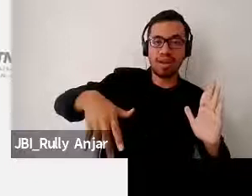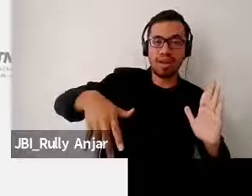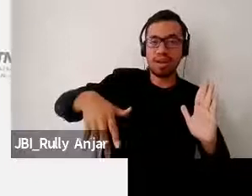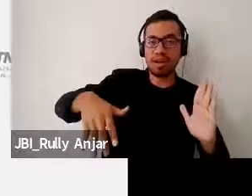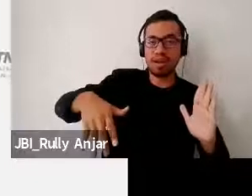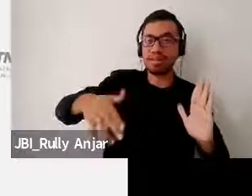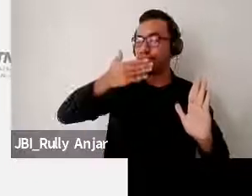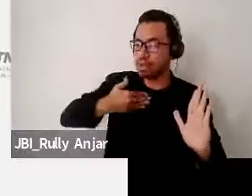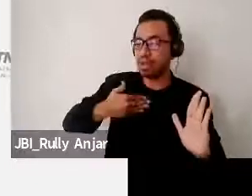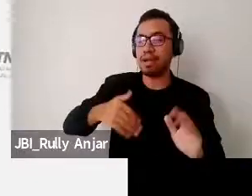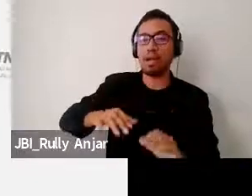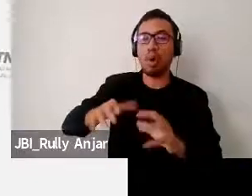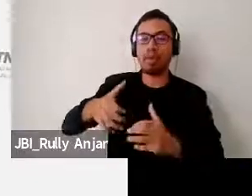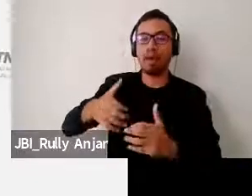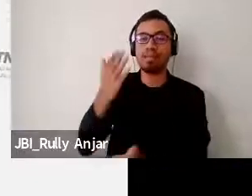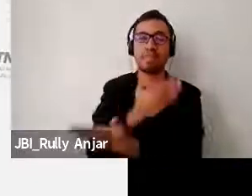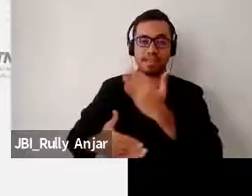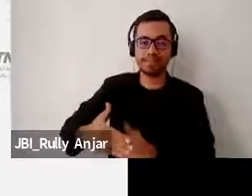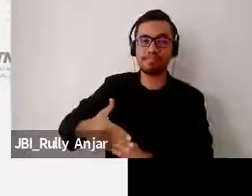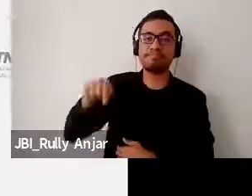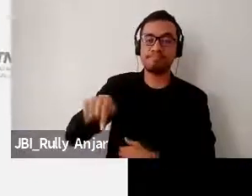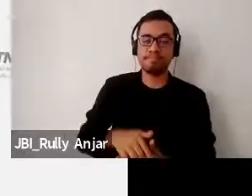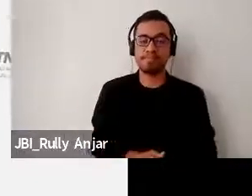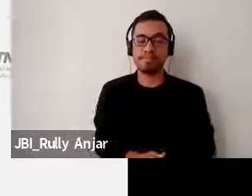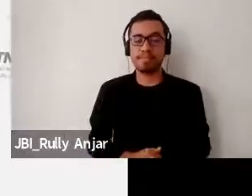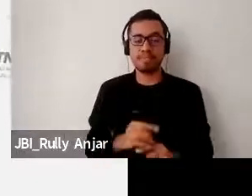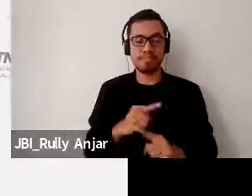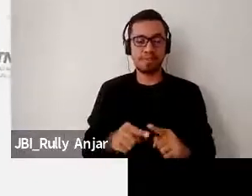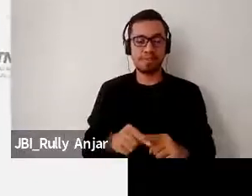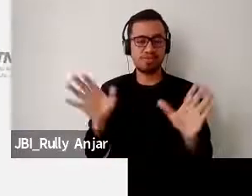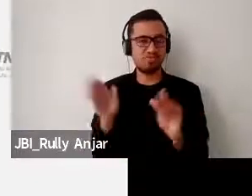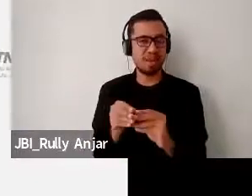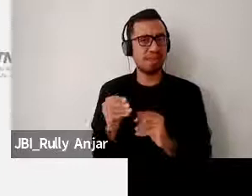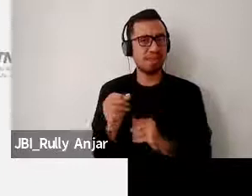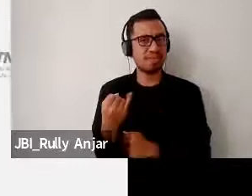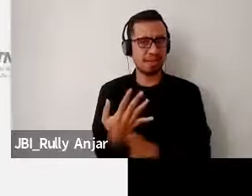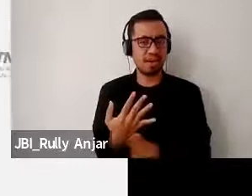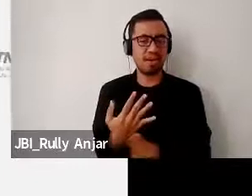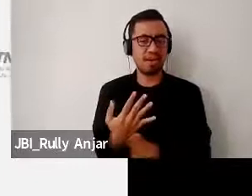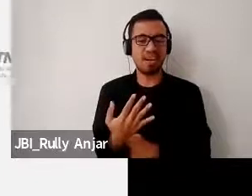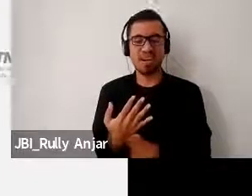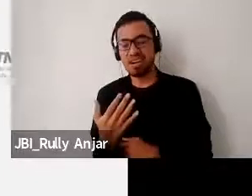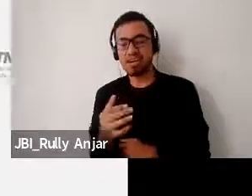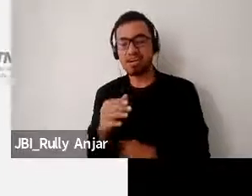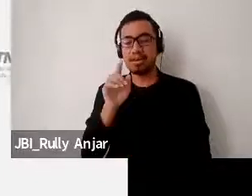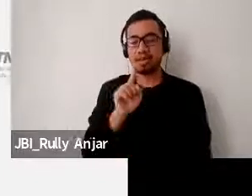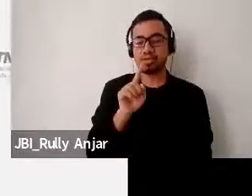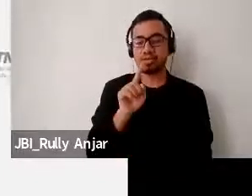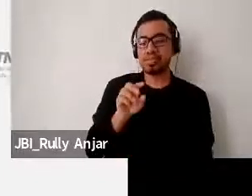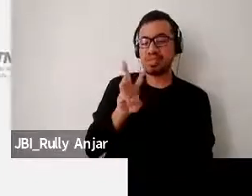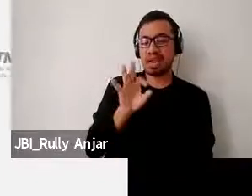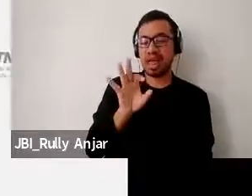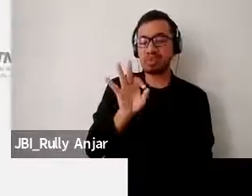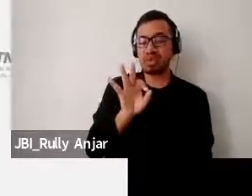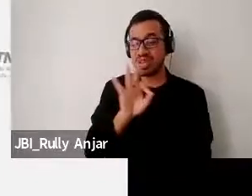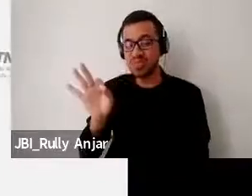individu disabilitas. Tapi kembali kalau kita lihat jumlahnya ya, ini kan nggak nyampe 300 ribu KPM, jadi mungkin